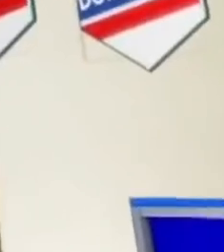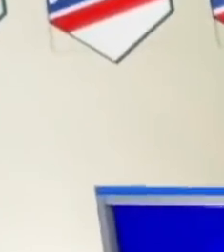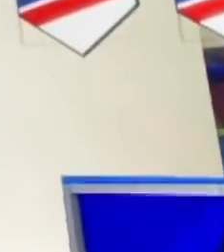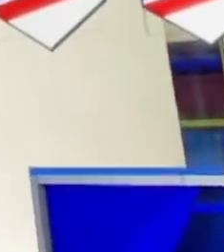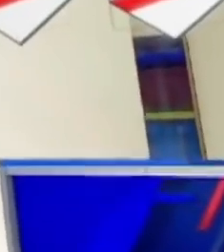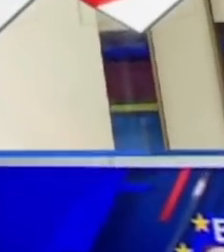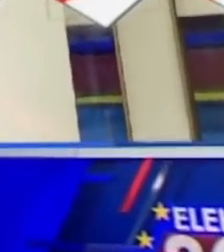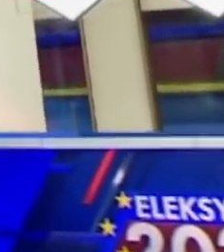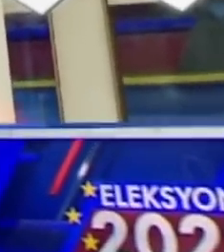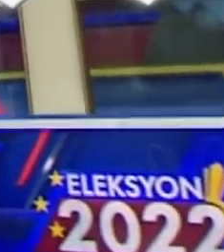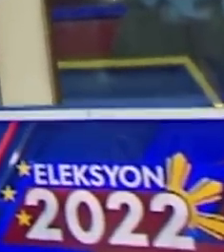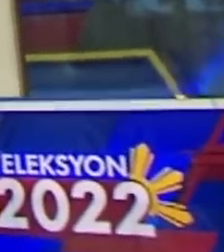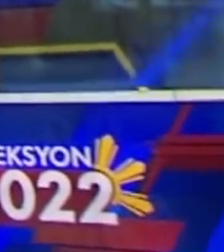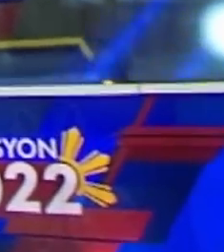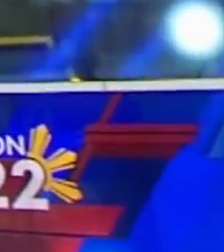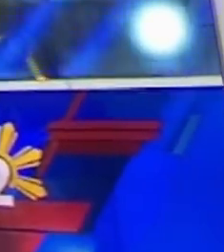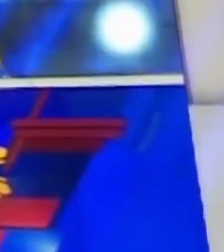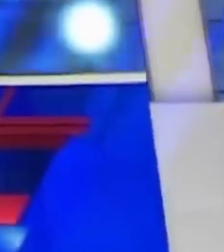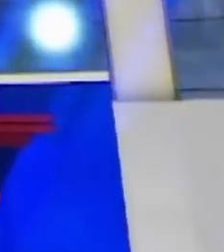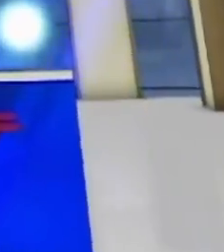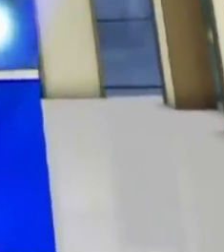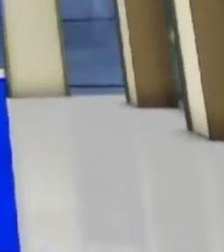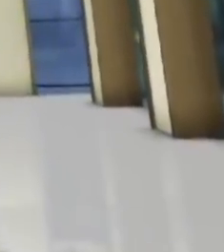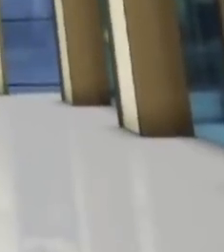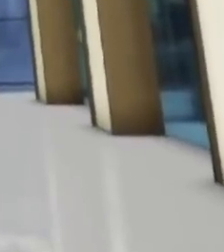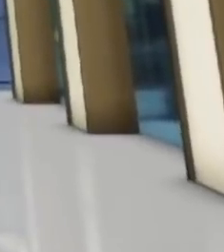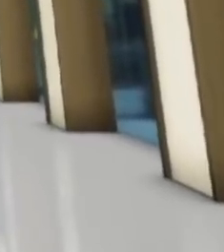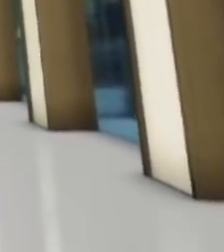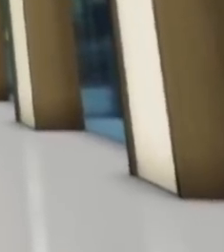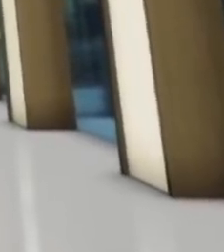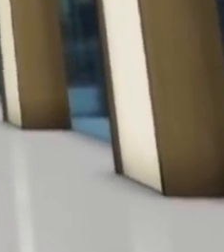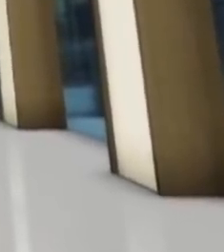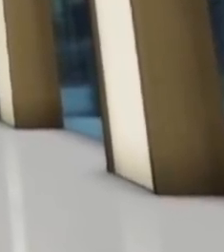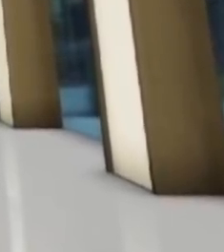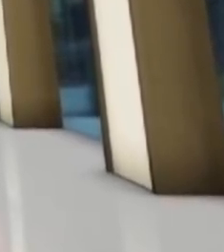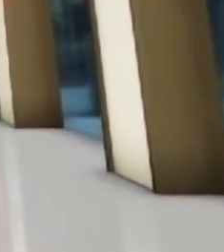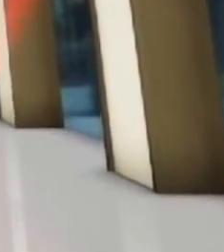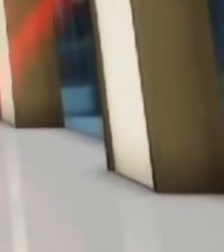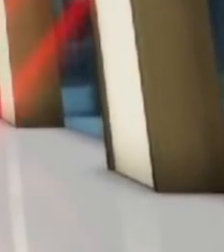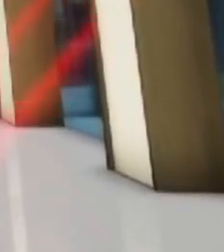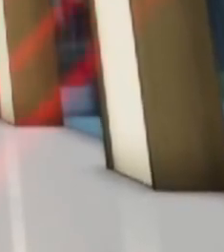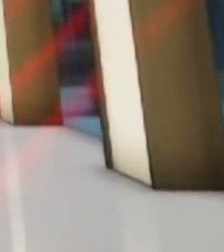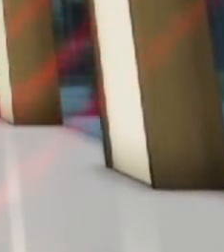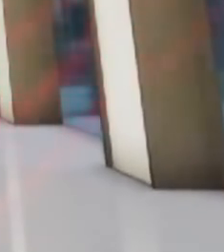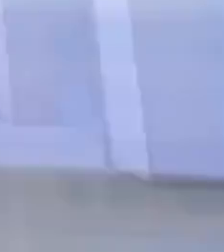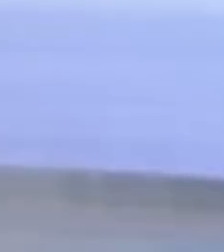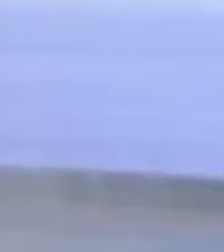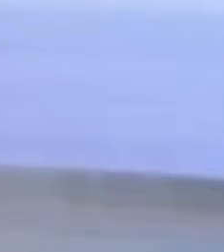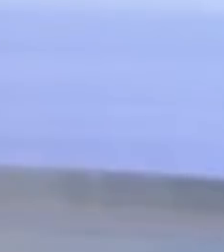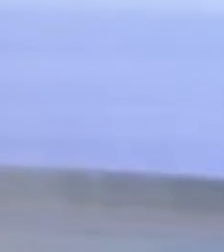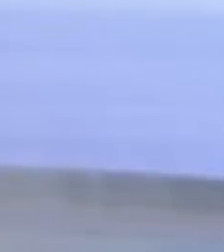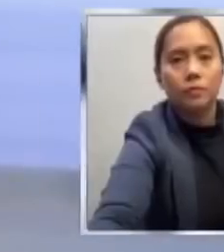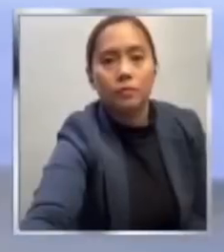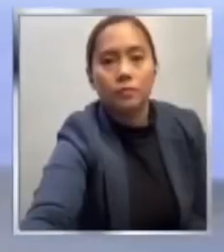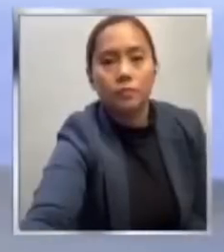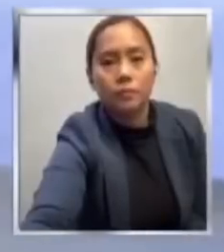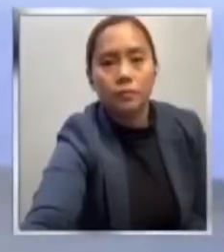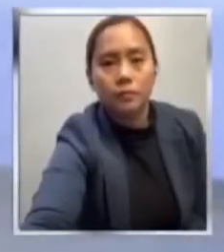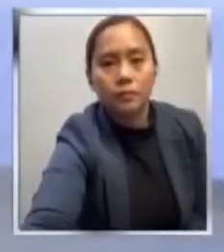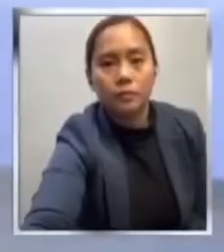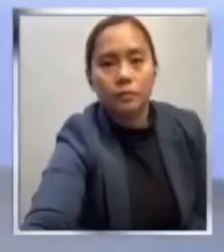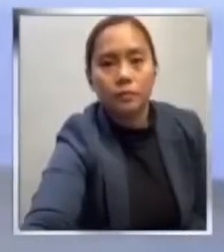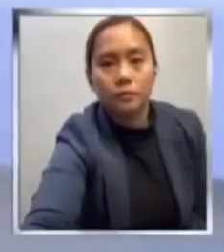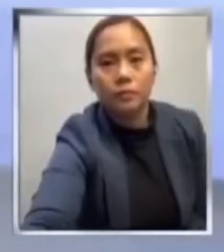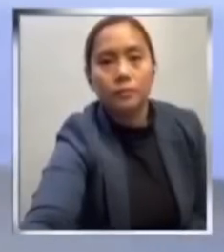10:39 a.m. po, mga kapuso. At ito pa rin ang eleksyon 2022. Nasa copy si John Sala ng GMA Regional